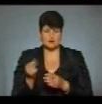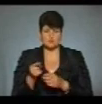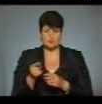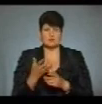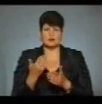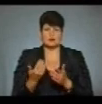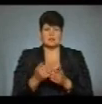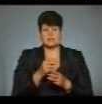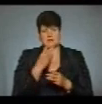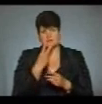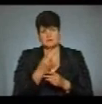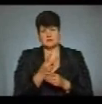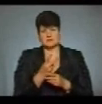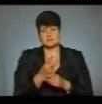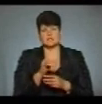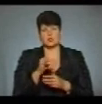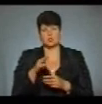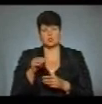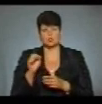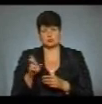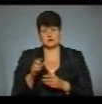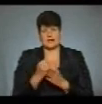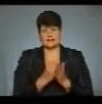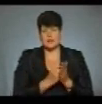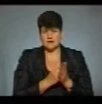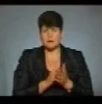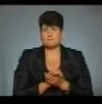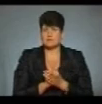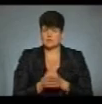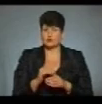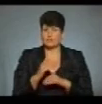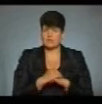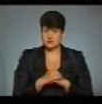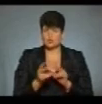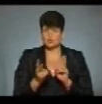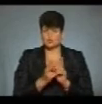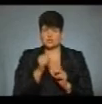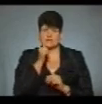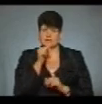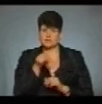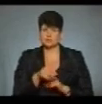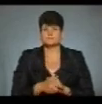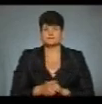інформаційні випуски переглядайте на YouTube-каналі. Я ж бажаю вам мирного вечора і до зустрічі тут завтра.